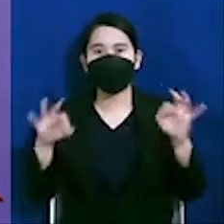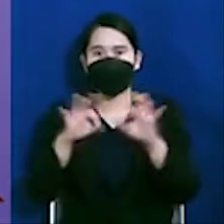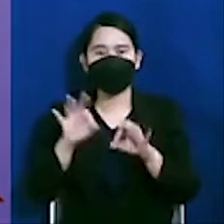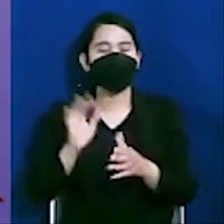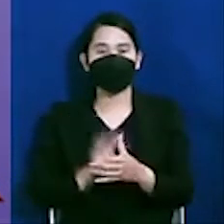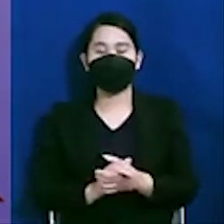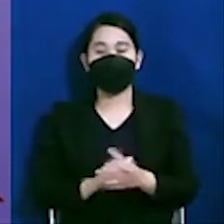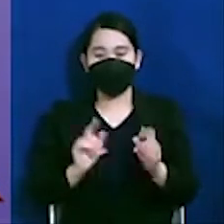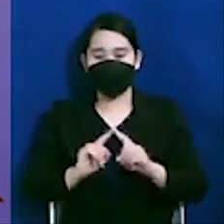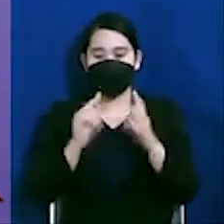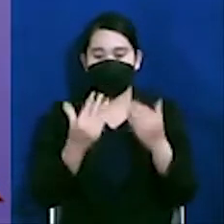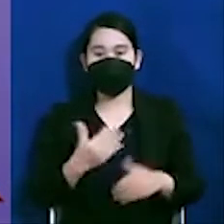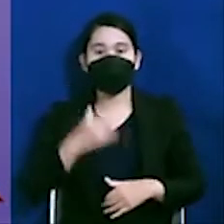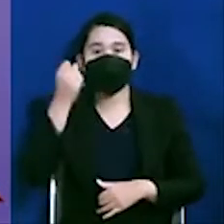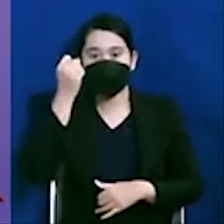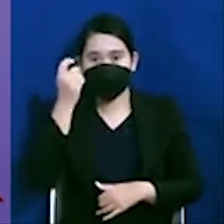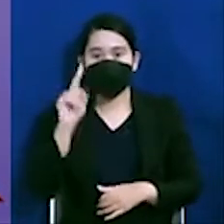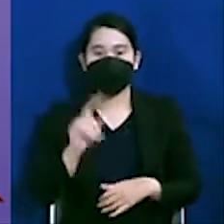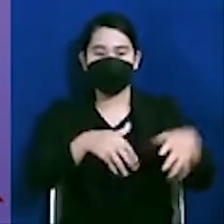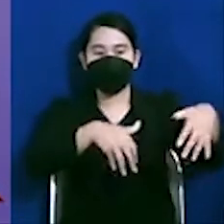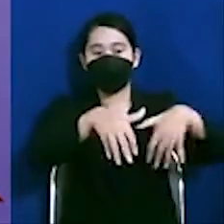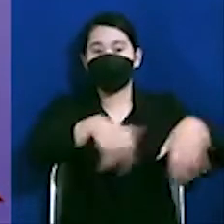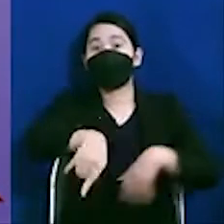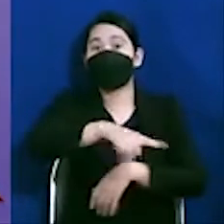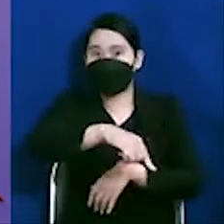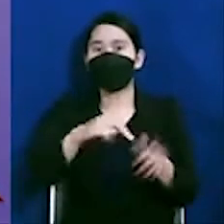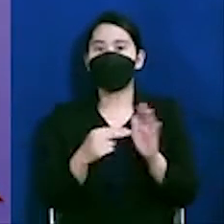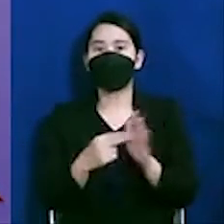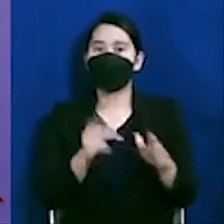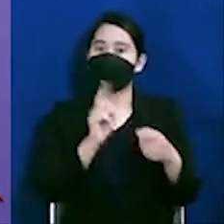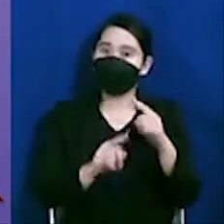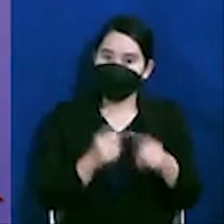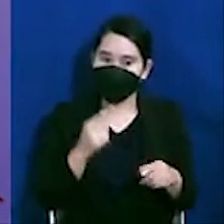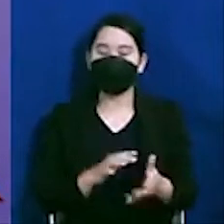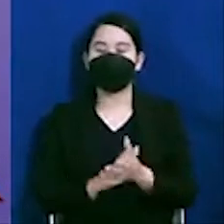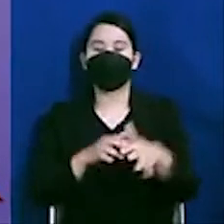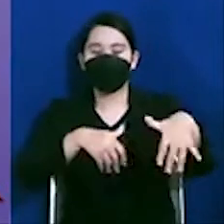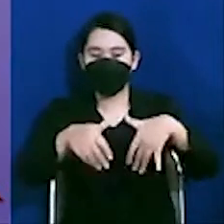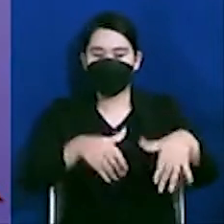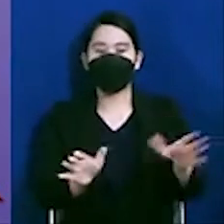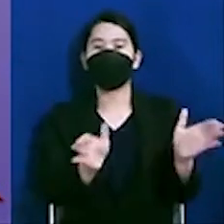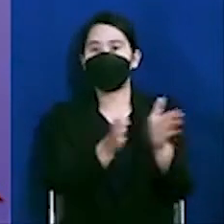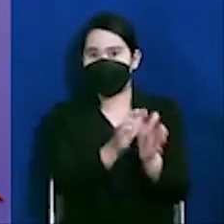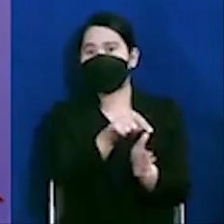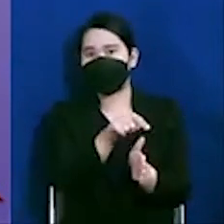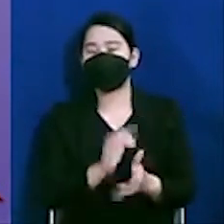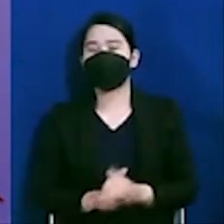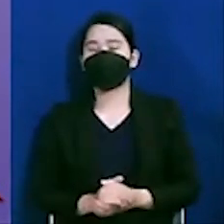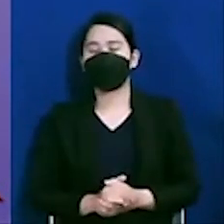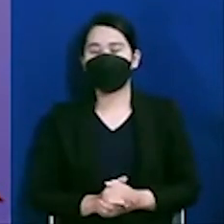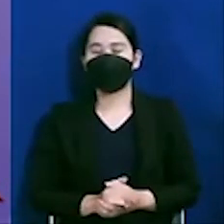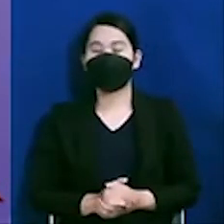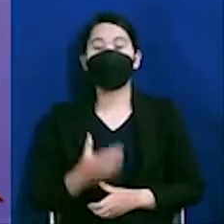เนื่องจากว่าผมก็จะว่าคำนี้ Iเคชั่นเนี่ยต้องมีความร่วมมือชุมชนแล้วก็อยู่ระหว่างการ set upนะครับครับเอ่อ